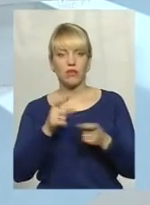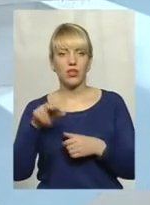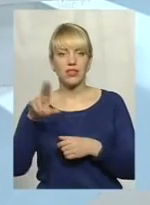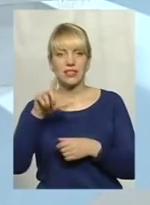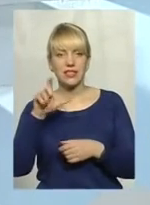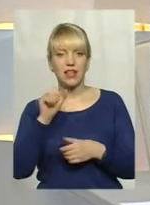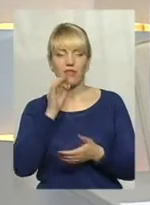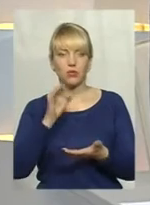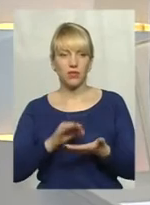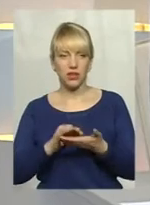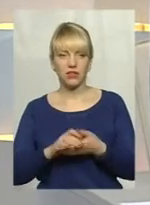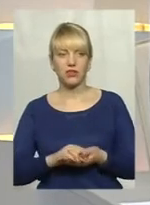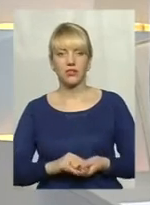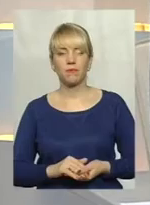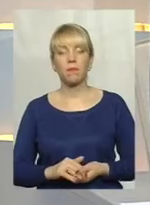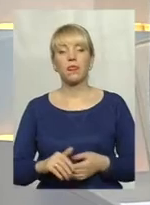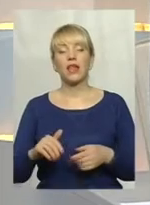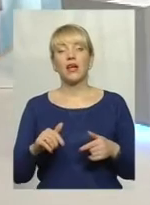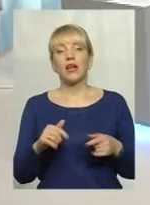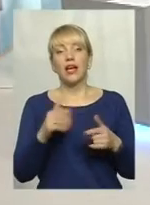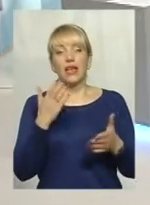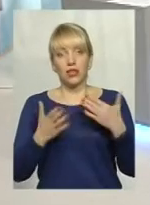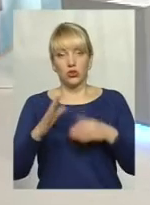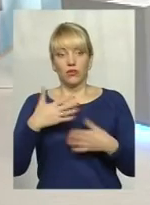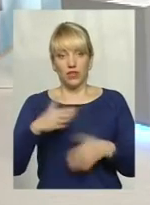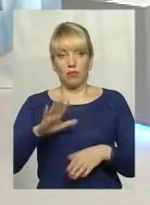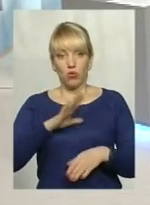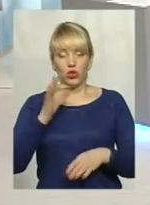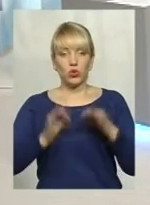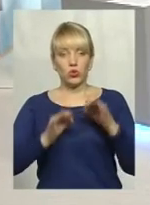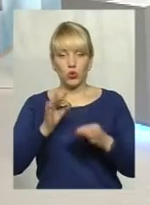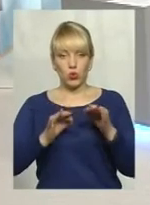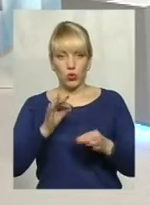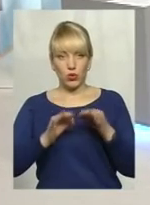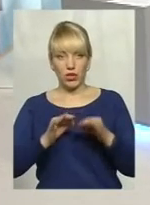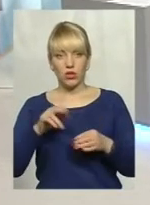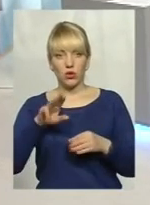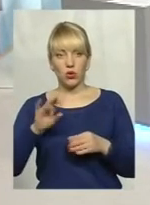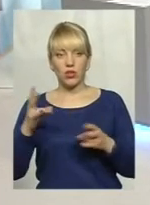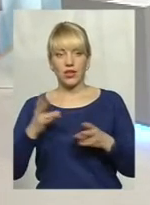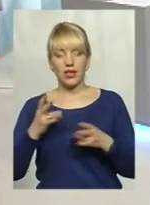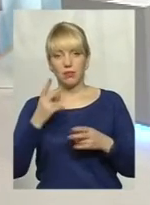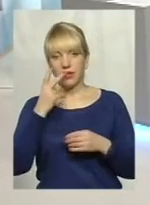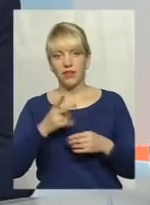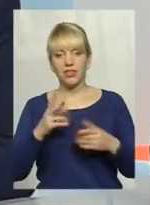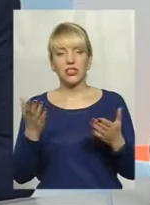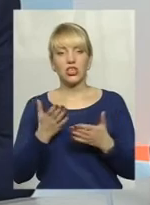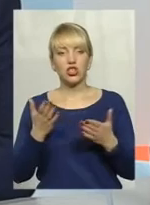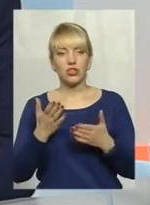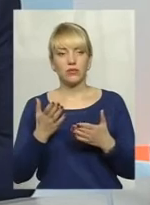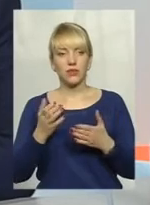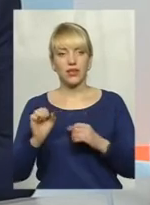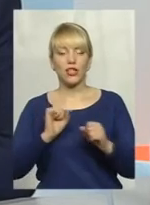відповідальності. Ну, тут питання, якщо вже відбувалися судові засідання, тут треба дивитися, чим керувався